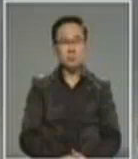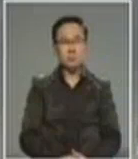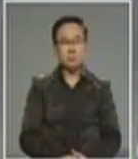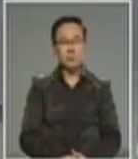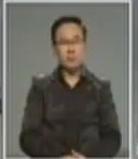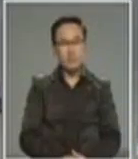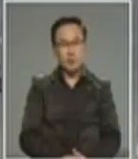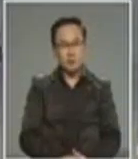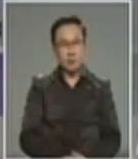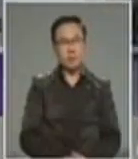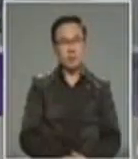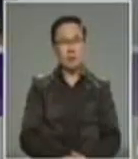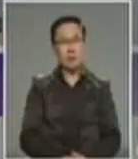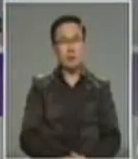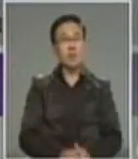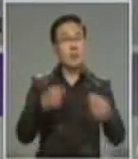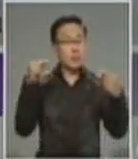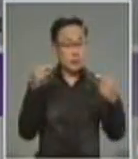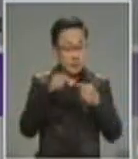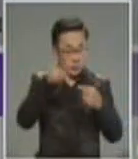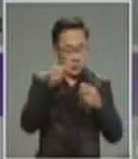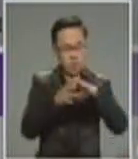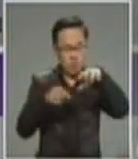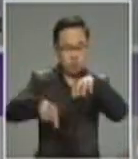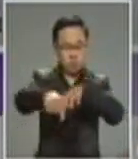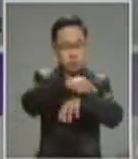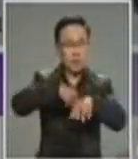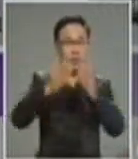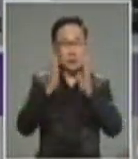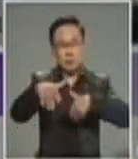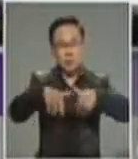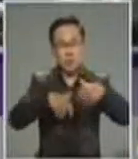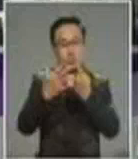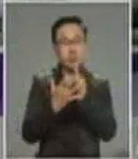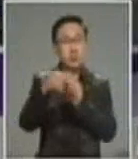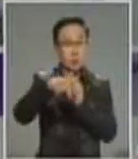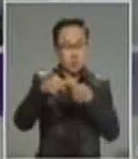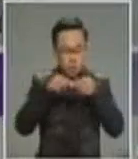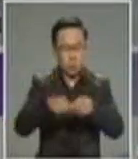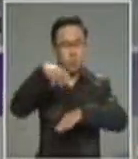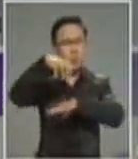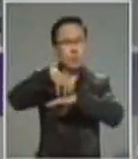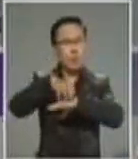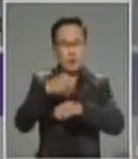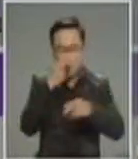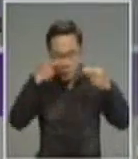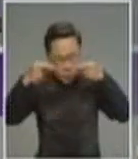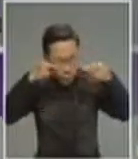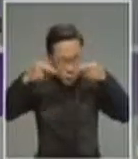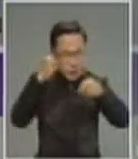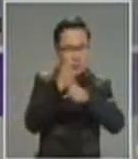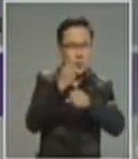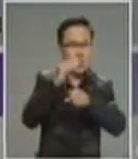6นอกเหนือจากพื้นที่โดยรอบที่บรรดาศิษยานุศิษย์มาคอยดูแลการทำหน้าที่ของเจ้าหน้าที่